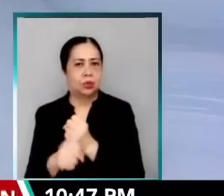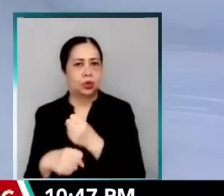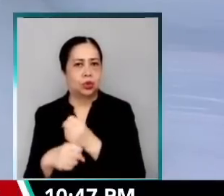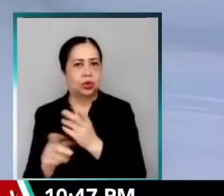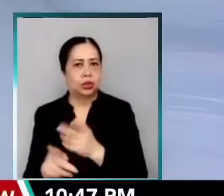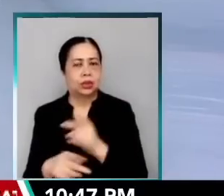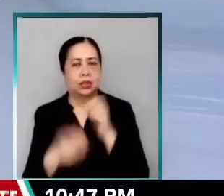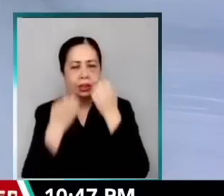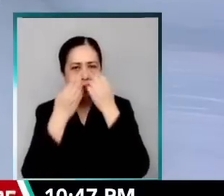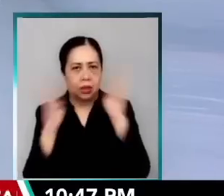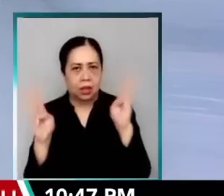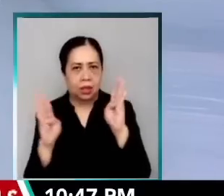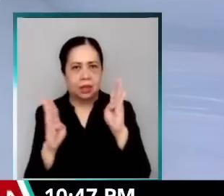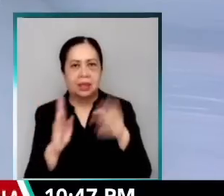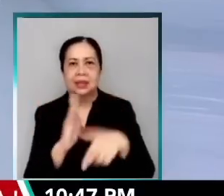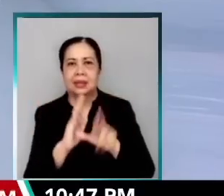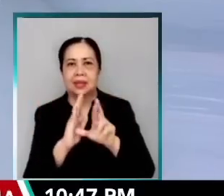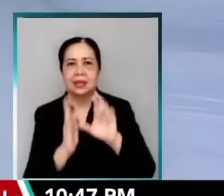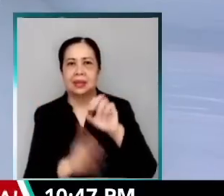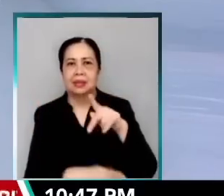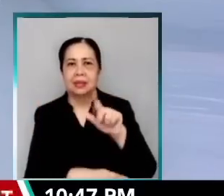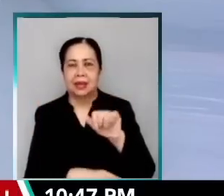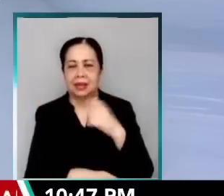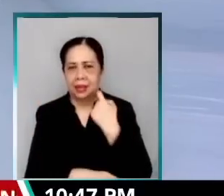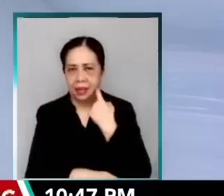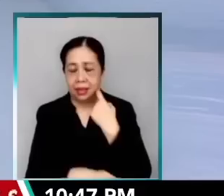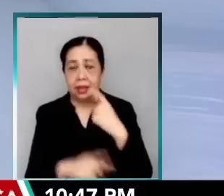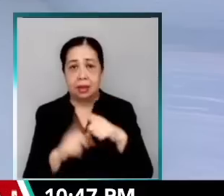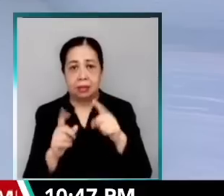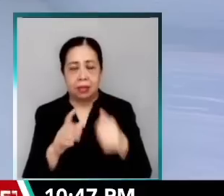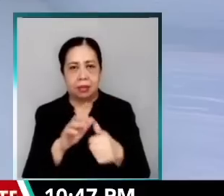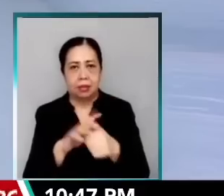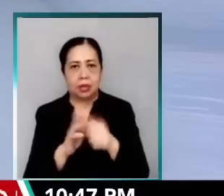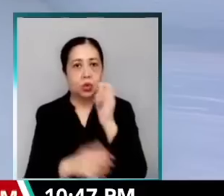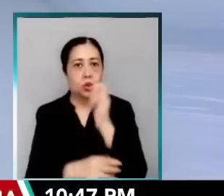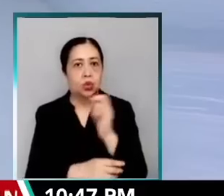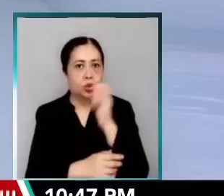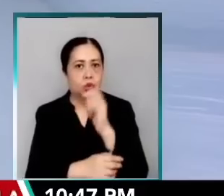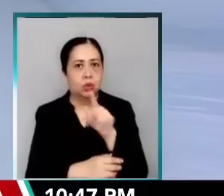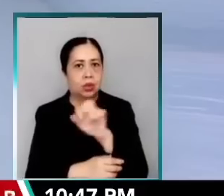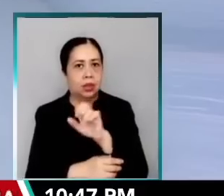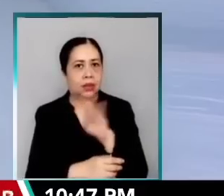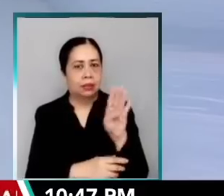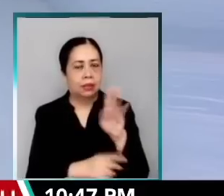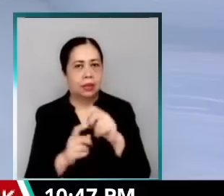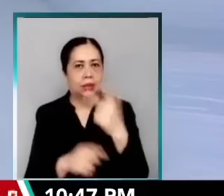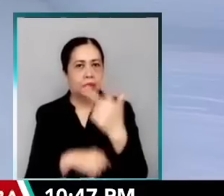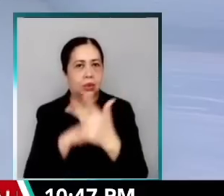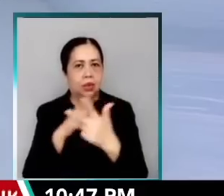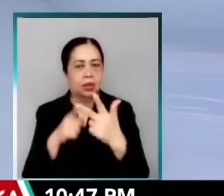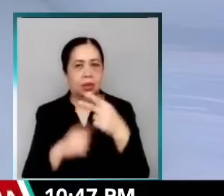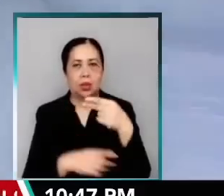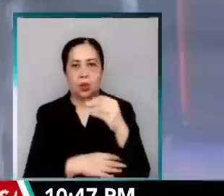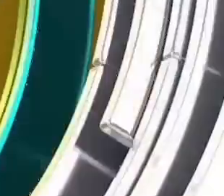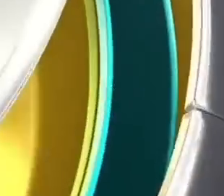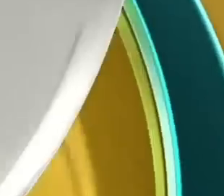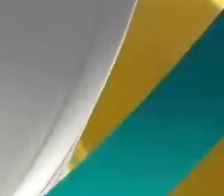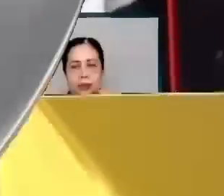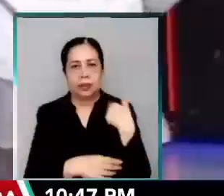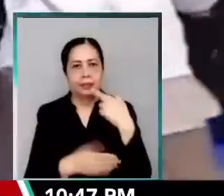ang episode na ipinalabas kanina pero lumabas sa YouTube ng Eat Bulaga ang tatlong hosts. May report si Nelson